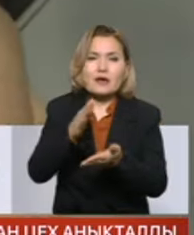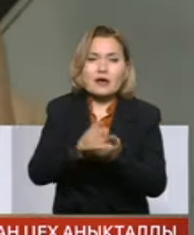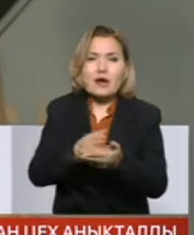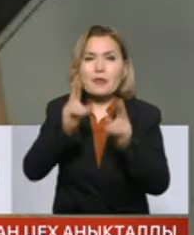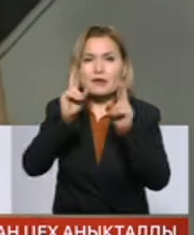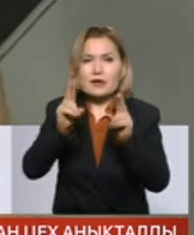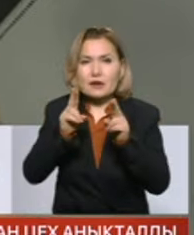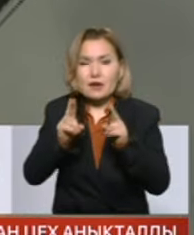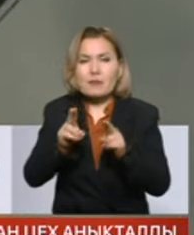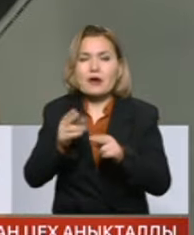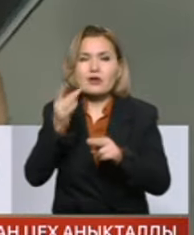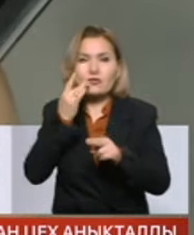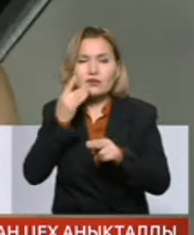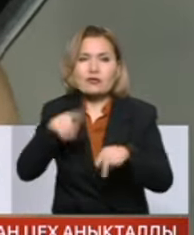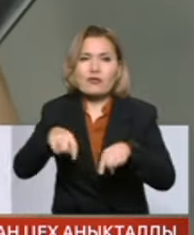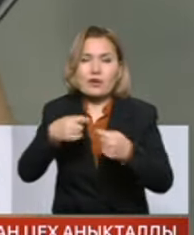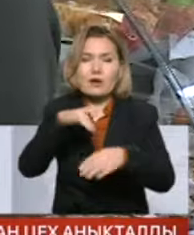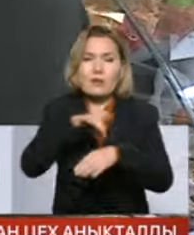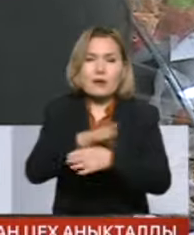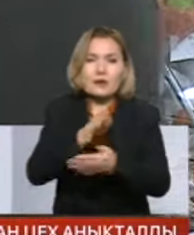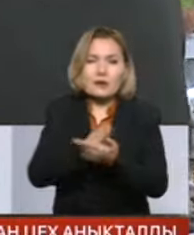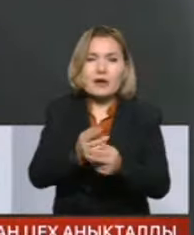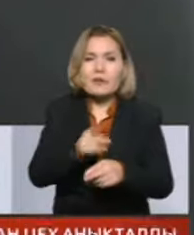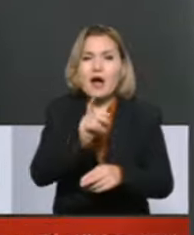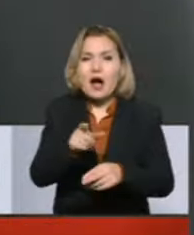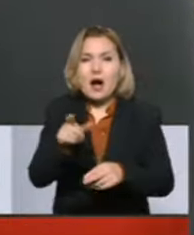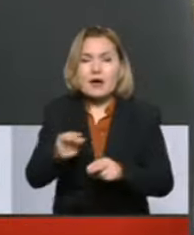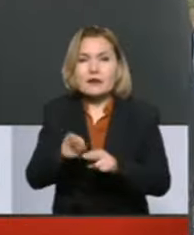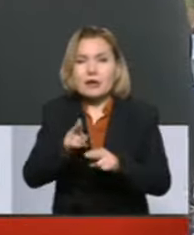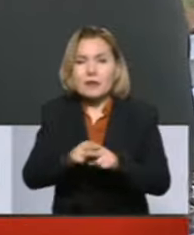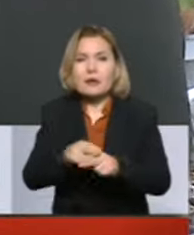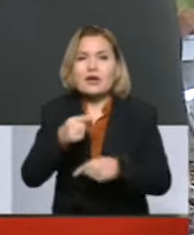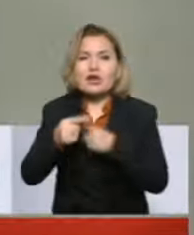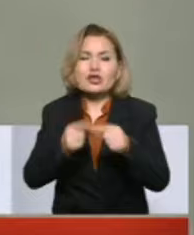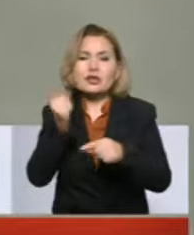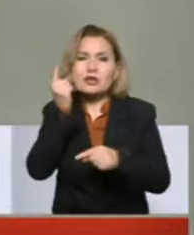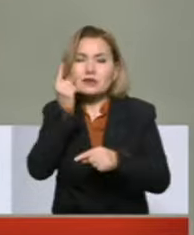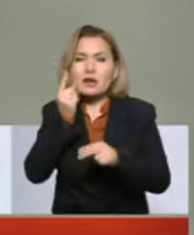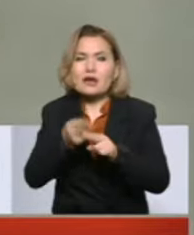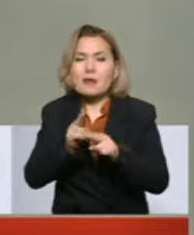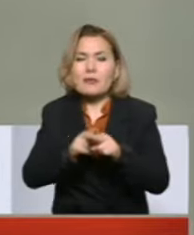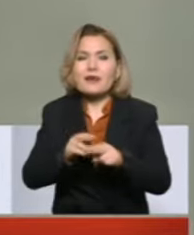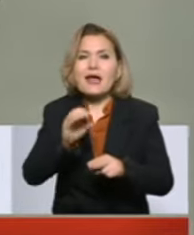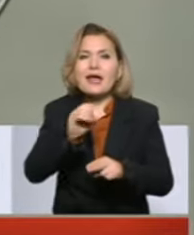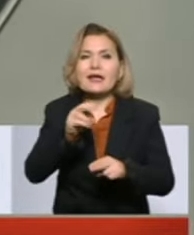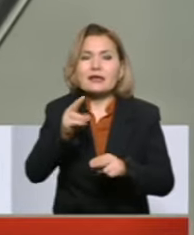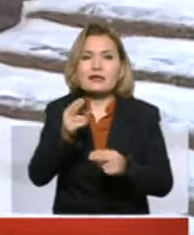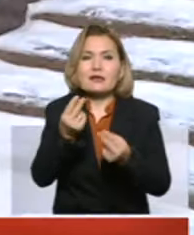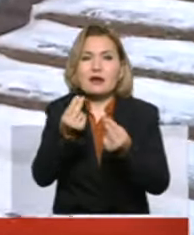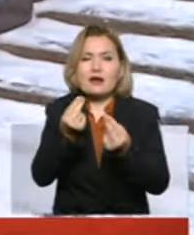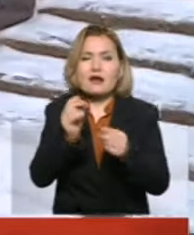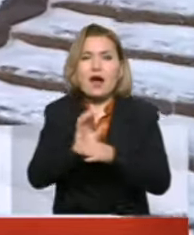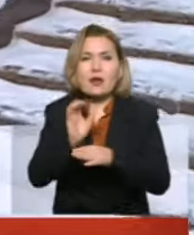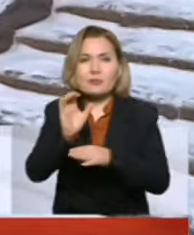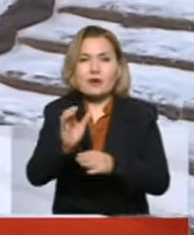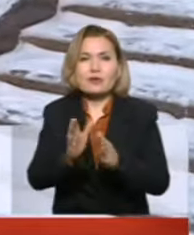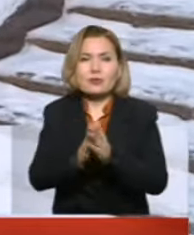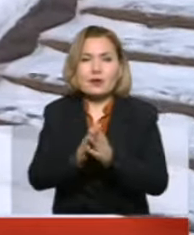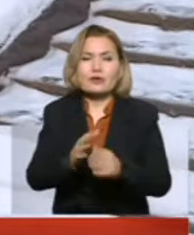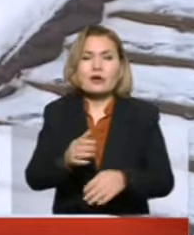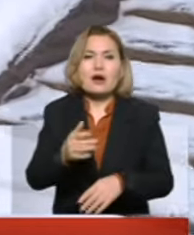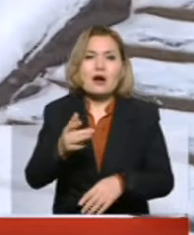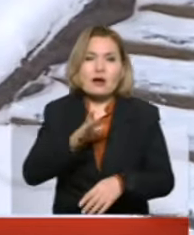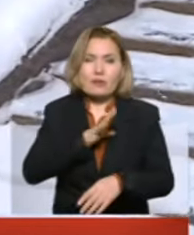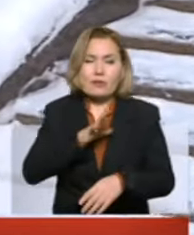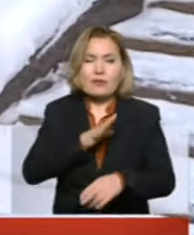ережені айналып өтудің амалын тапқан, яғни клиентінен ақшаны ұялы телефонға бірлік ретінде жіберуін сұрайды. Таксиде болды ондай жағдай